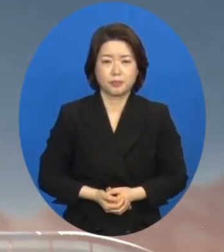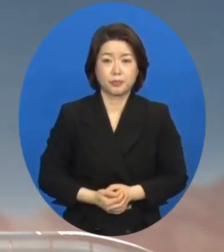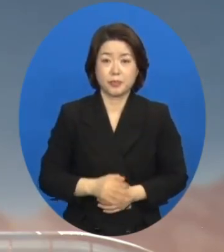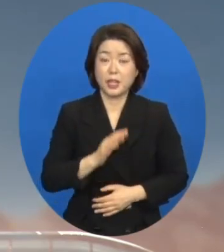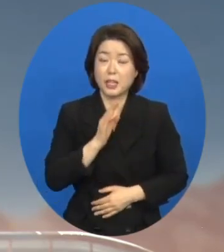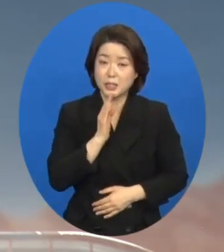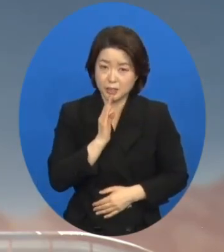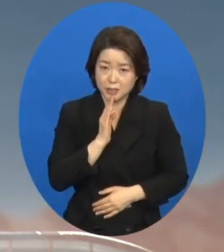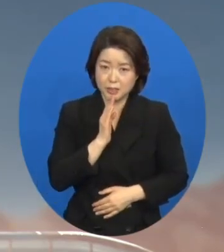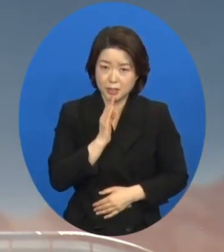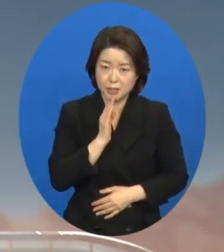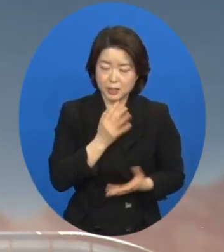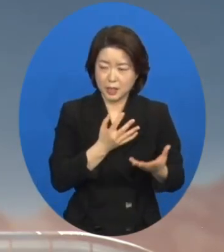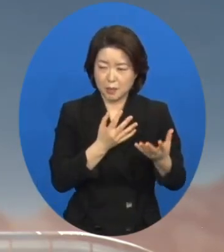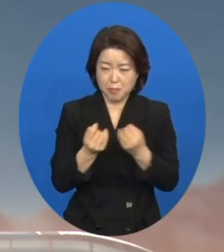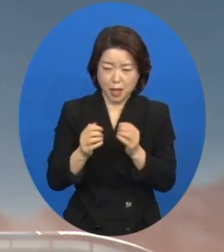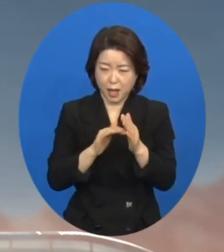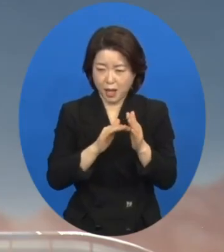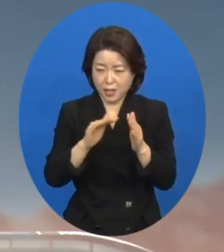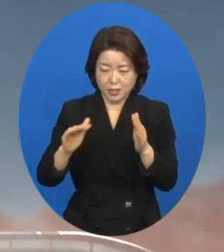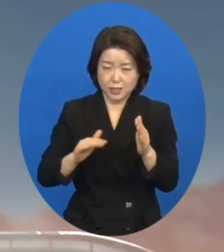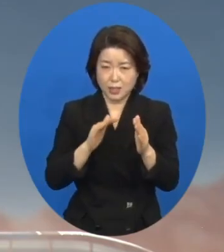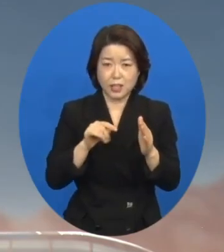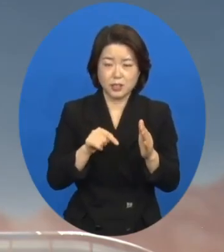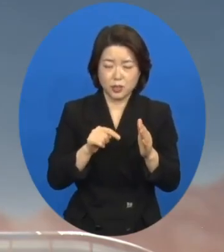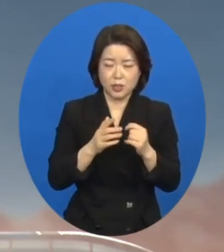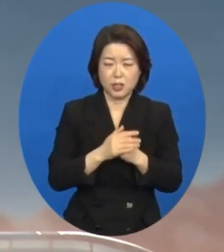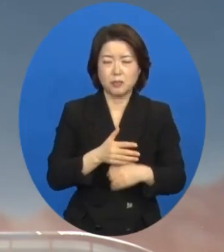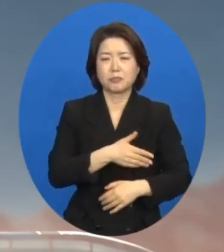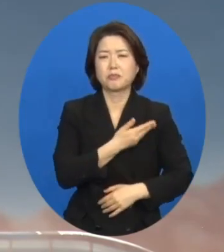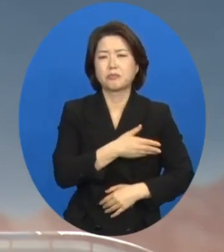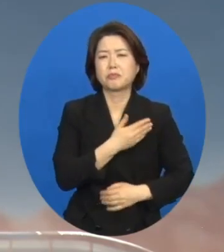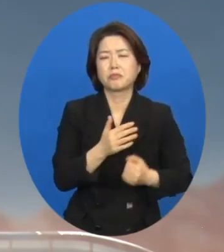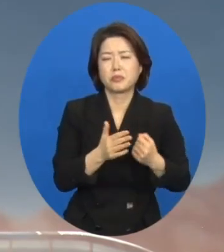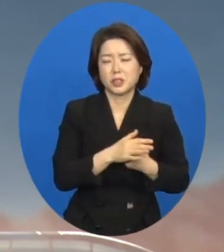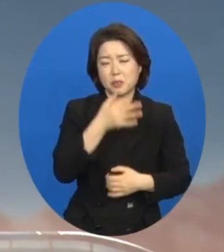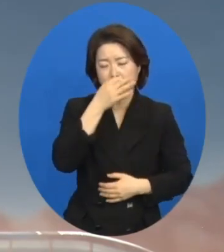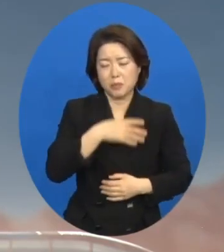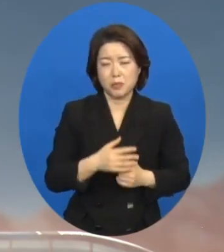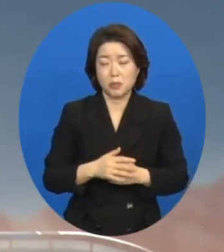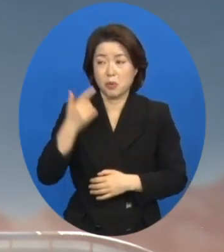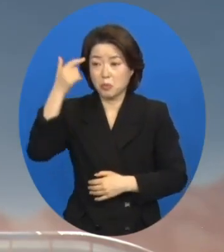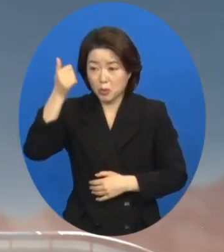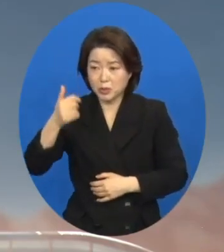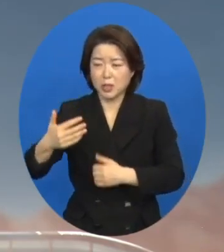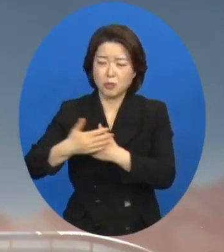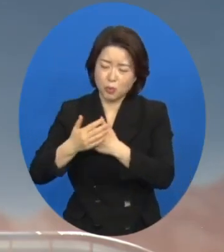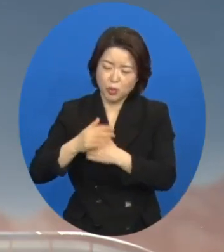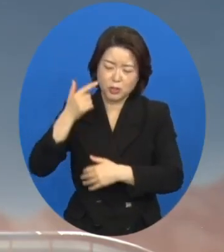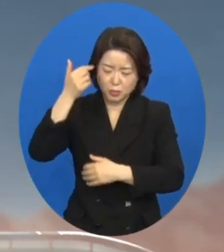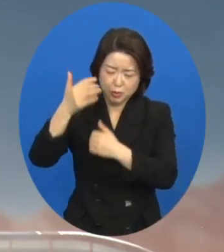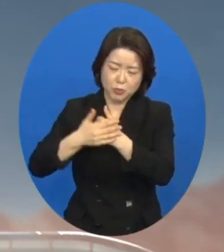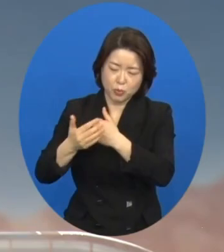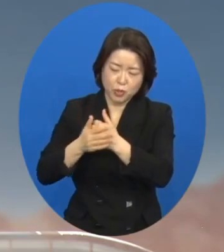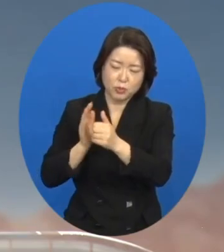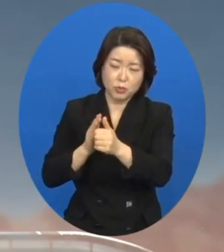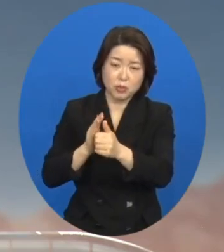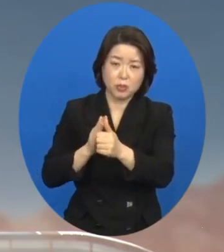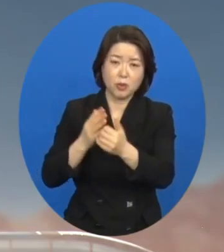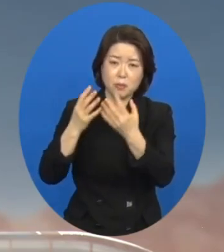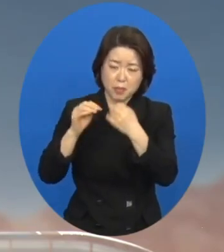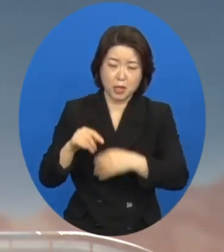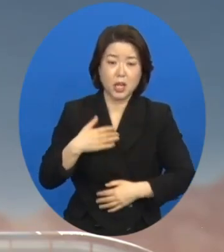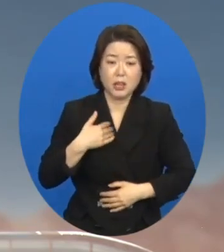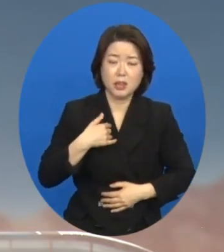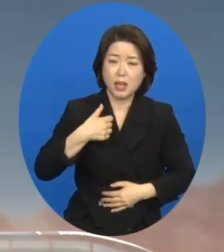실제로 많은 가정이 외도로 힘들어하고 있어요. 목사님 도와주세요. 목사님 도와주세요. 우리 아이들